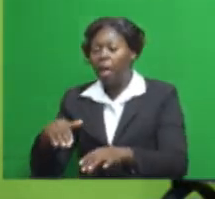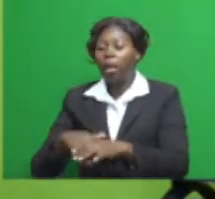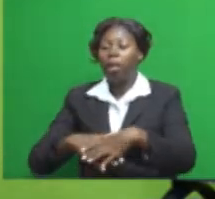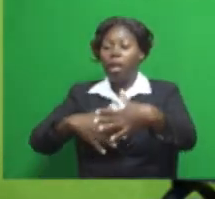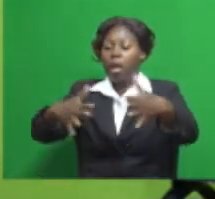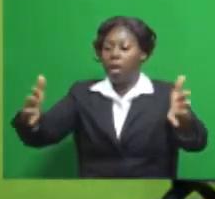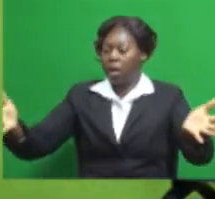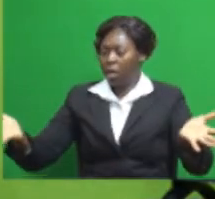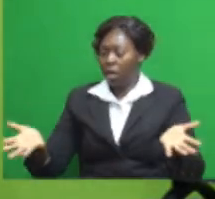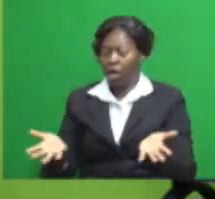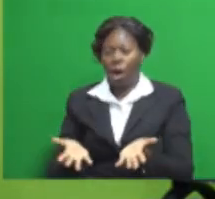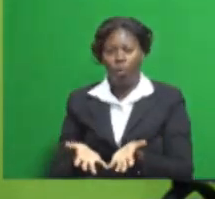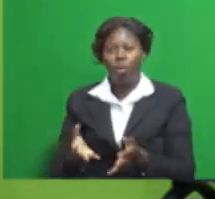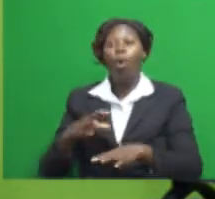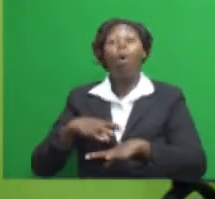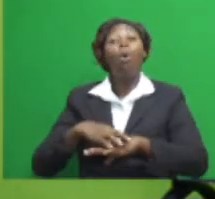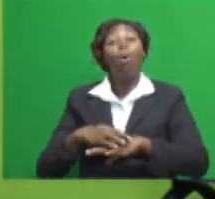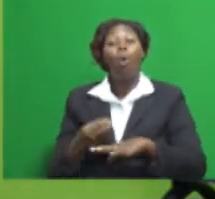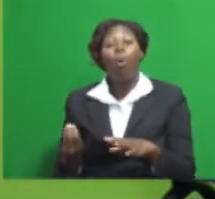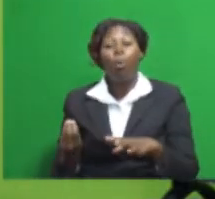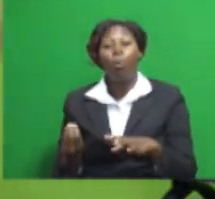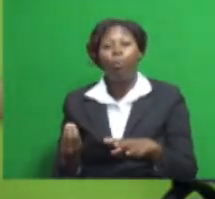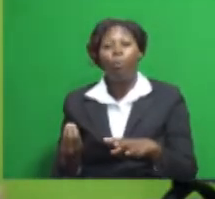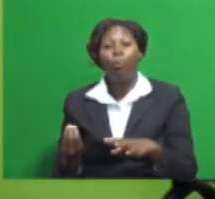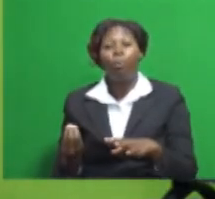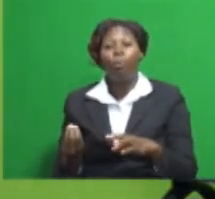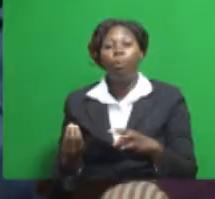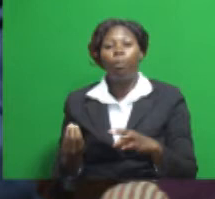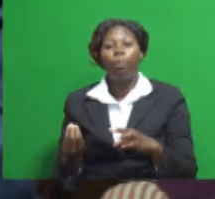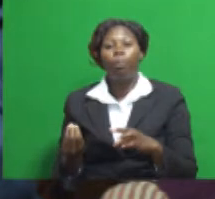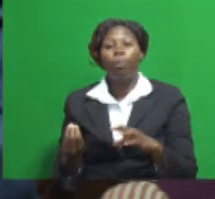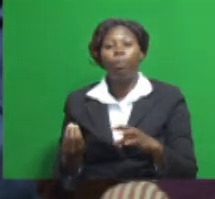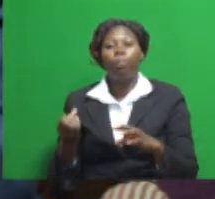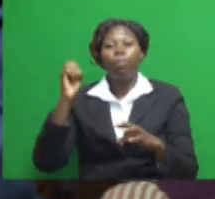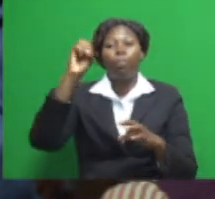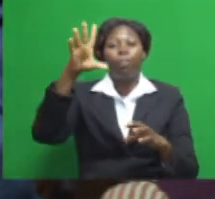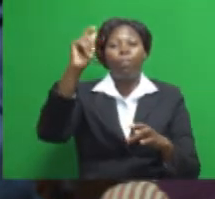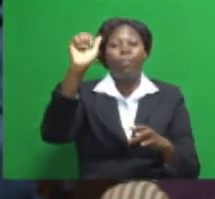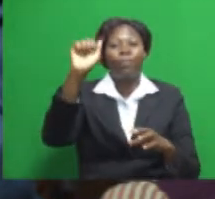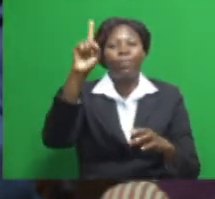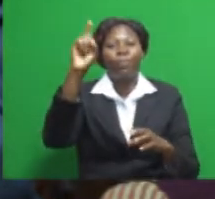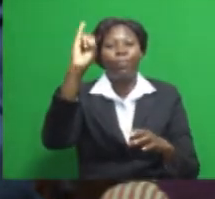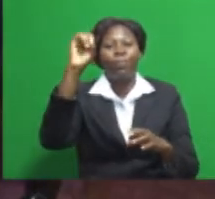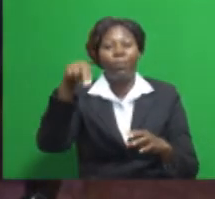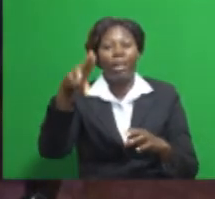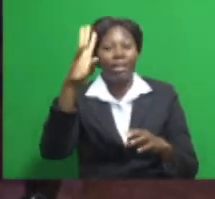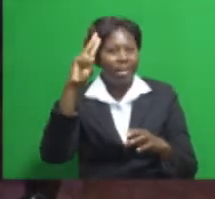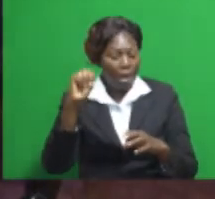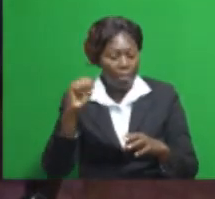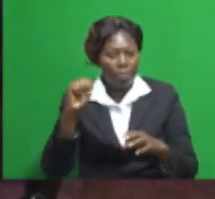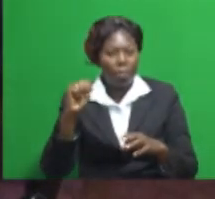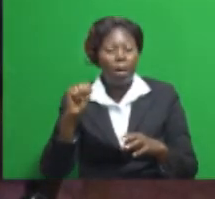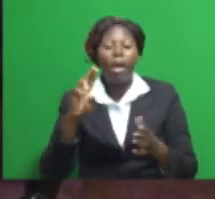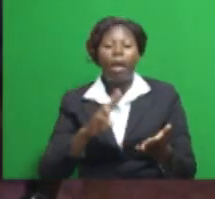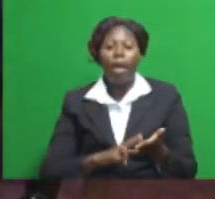mobva mapfekedzwa dehwe rembudzi kuti uite kunge uri mbudzi zvekuti shumba kana mbada ikaburitswa mukeji inenge chiti